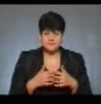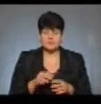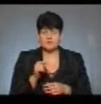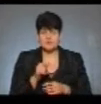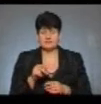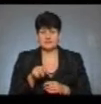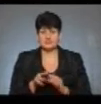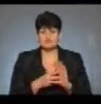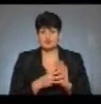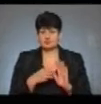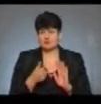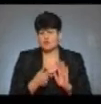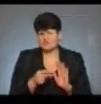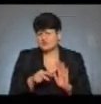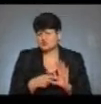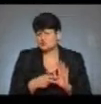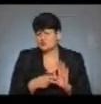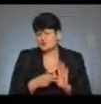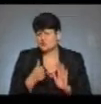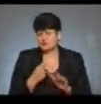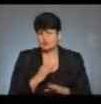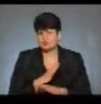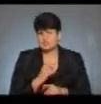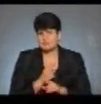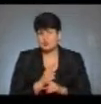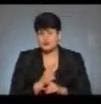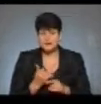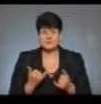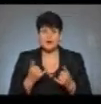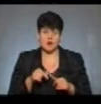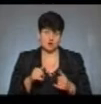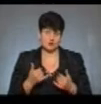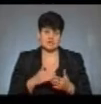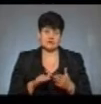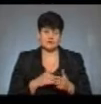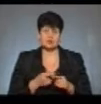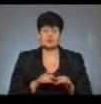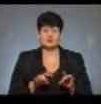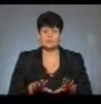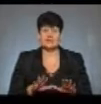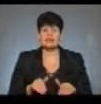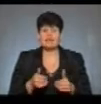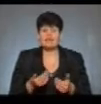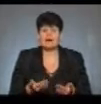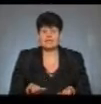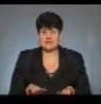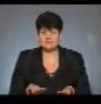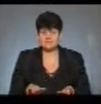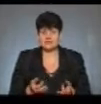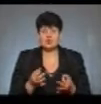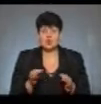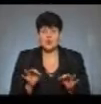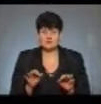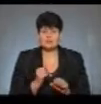в 2008 році чи 2007 була заборонена. Сьогодні скасували ту постанову, яка давала